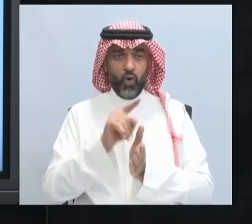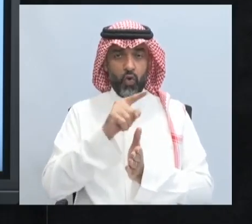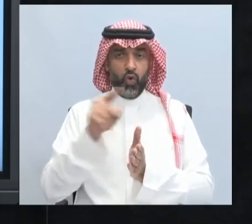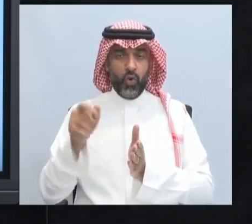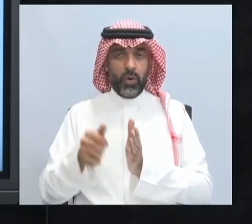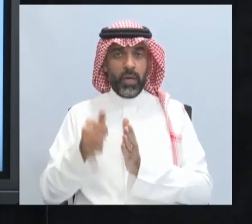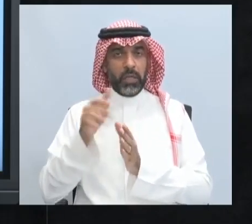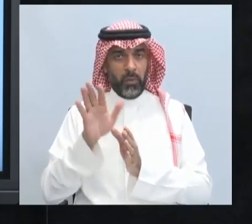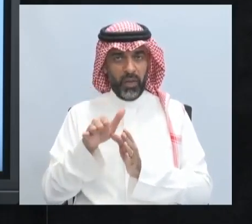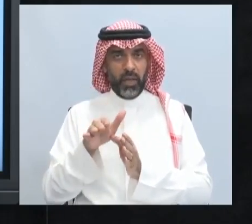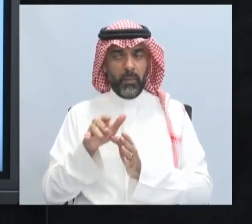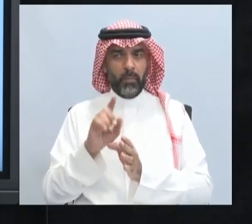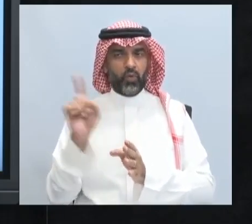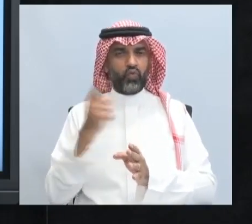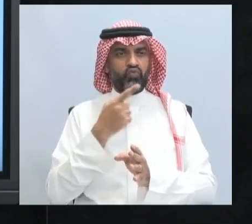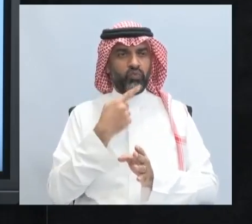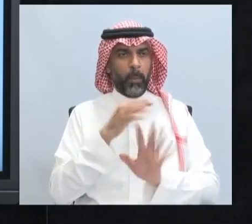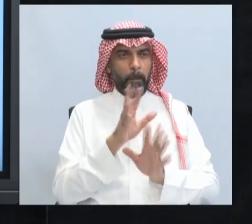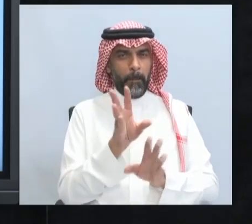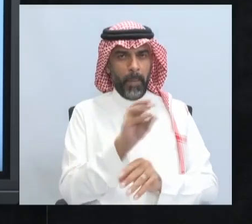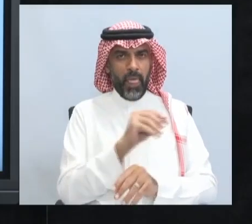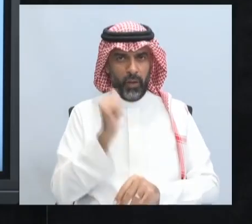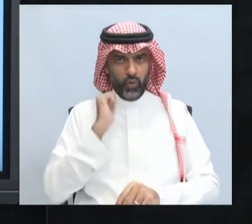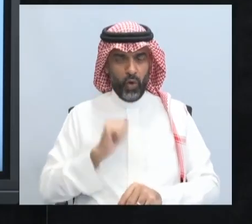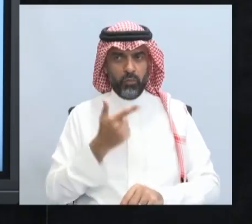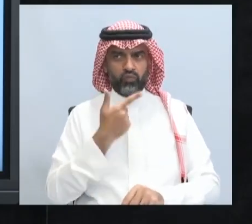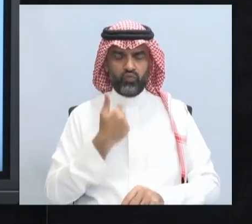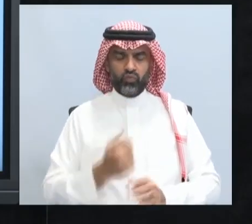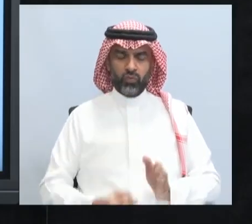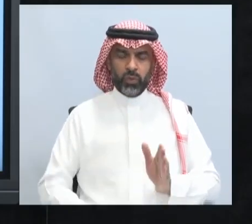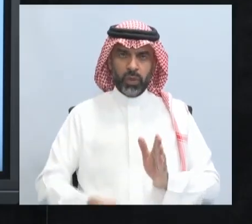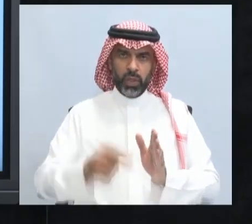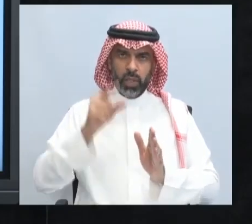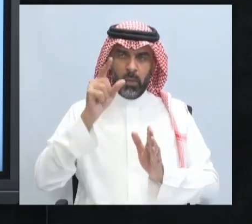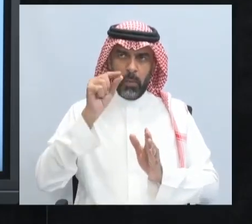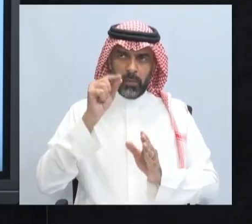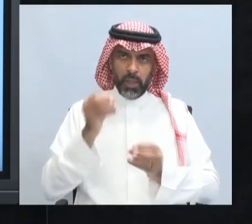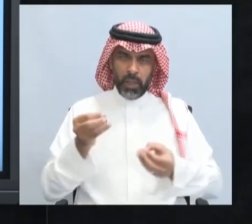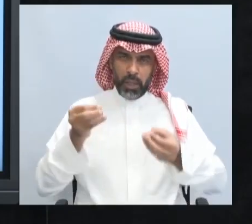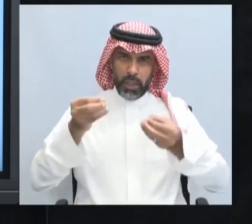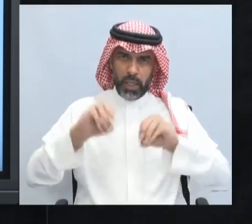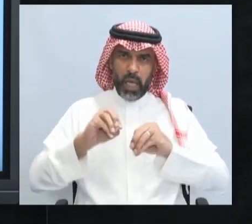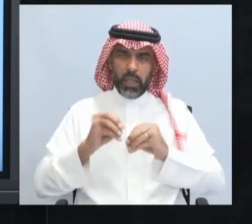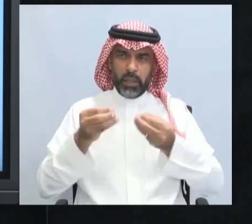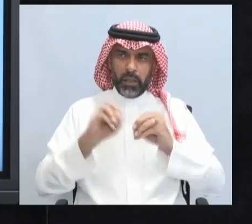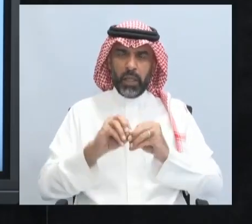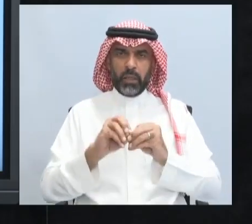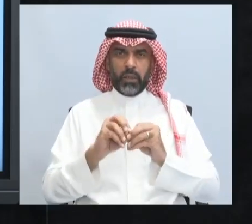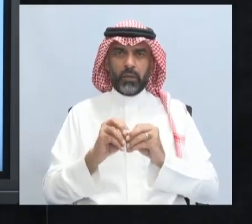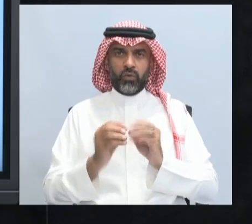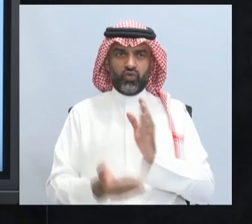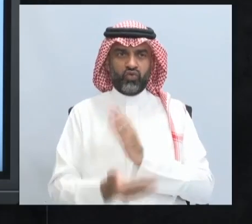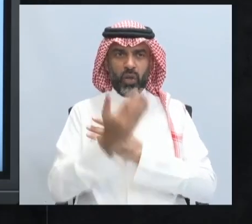يرضون الا بالدرجات العاليه كذلك المنظمات دائما ما يحاولون ان يكونوا في المراتب سواء